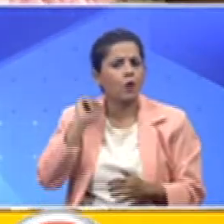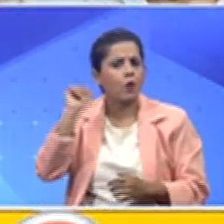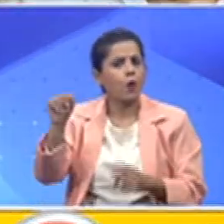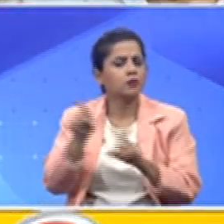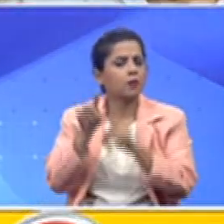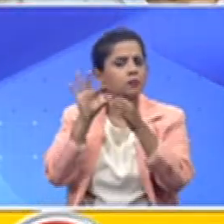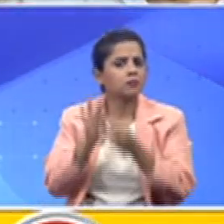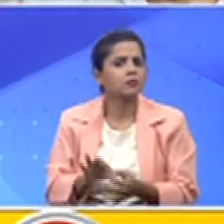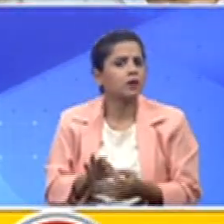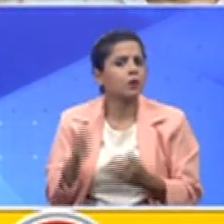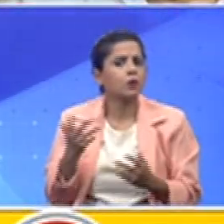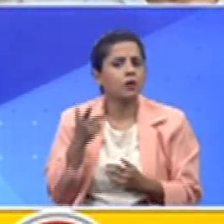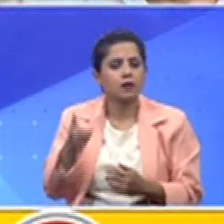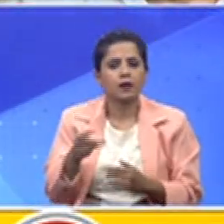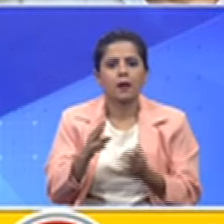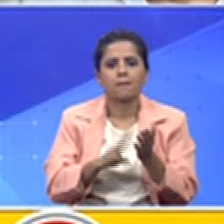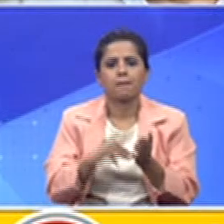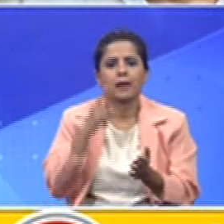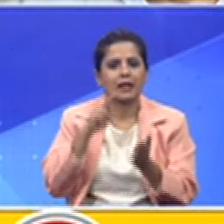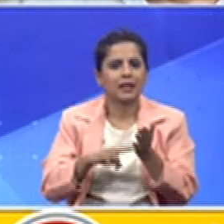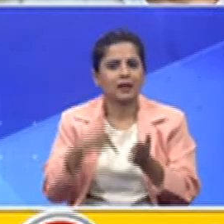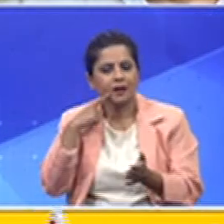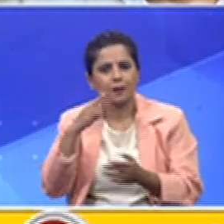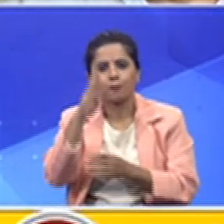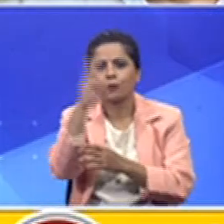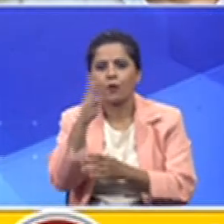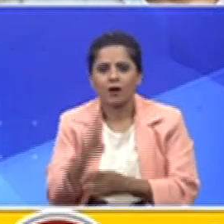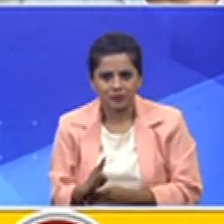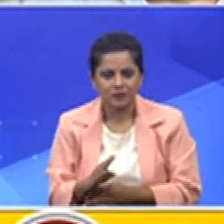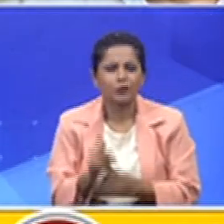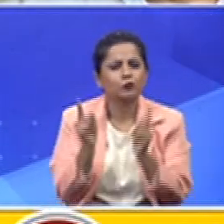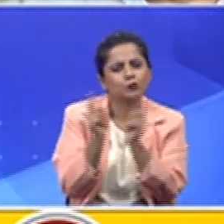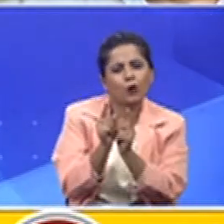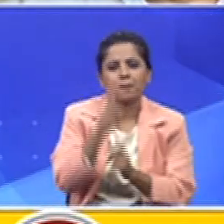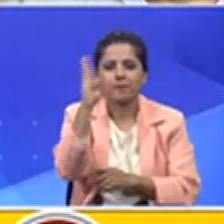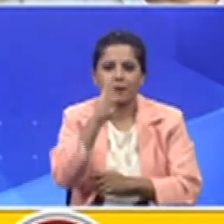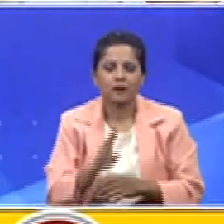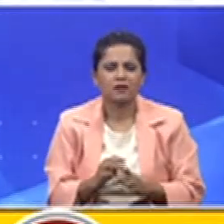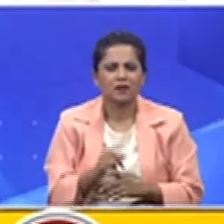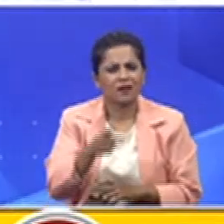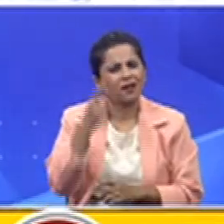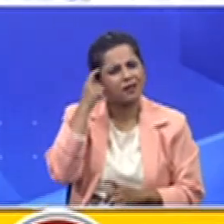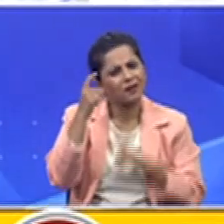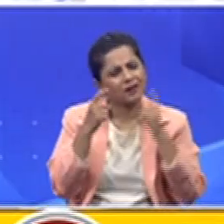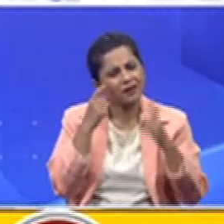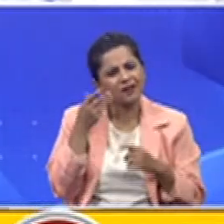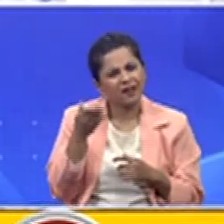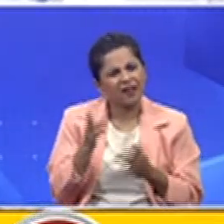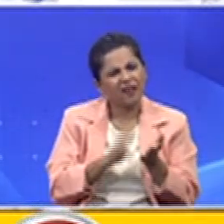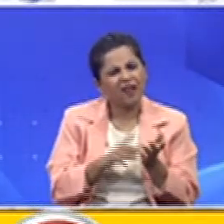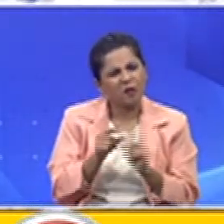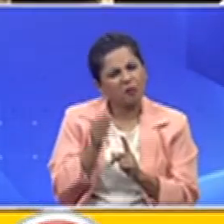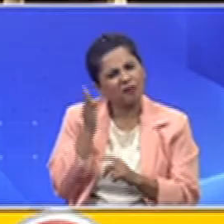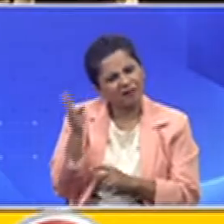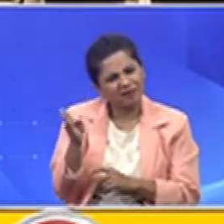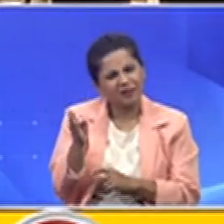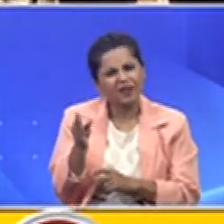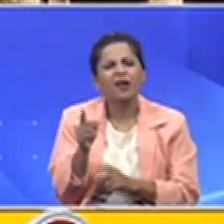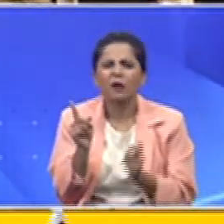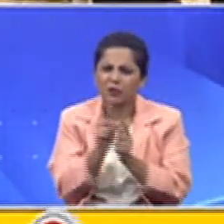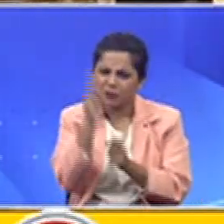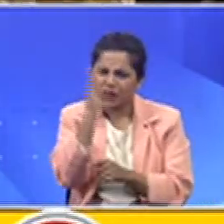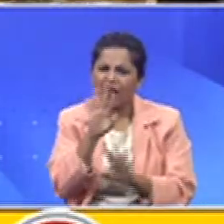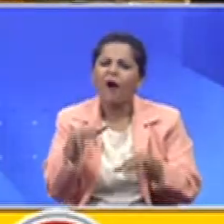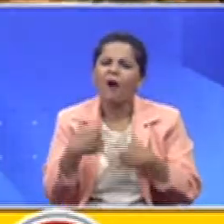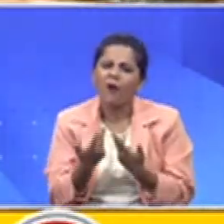है मिनी ब्राजील की। आप सोच रहे होंगे कि मध्य प्रदेश में मिनी ब्राजील कहां